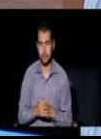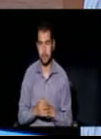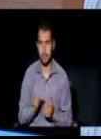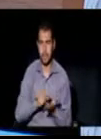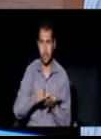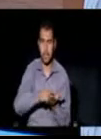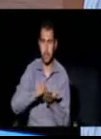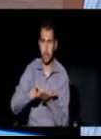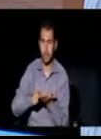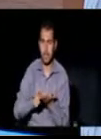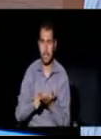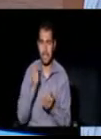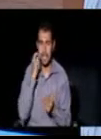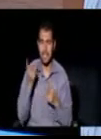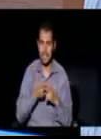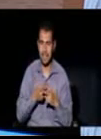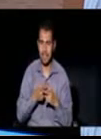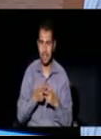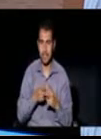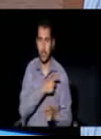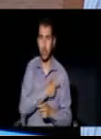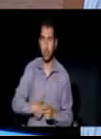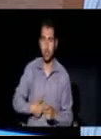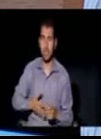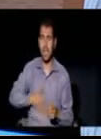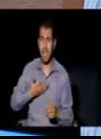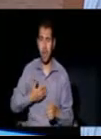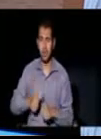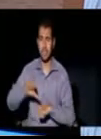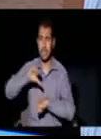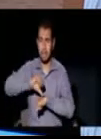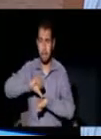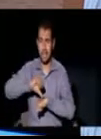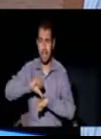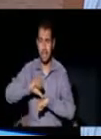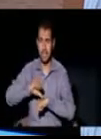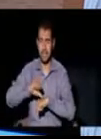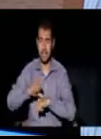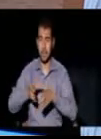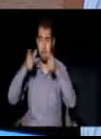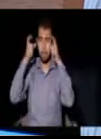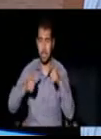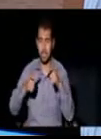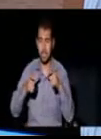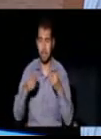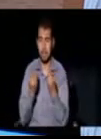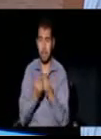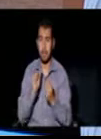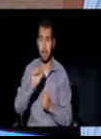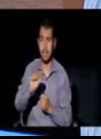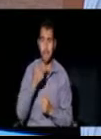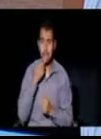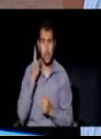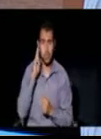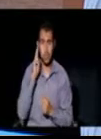الناس هي اللي تروح ويتم رفض الموضوع او لا يتم التواصل معاهم، لا بالعكس ده احنا اللي ناخد مبادرات، والوزارات هي اللي المفروض